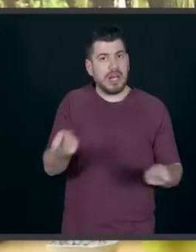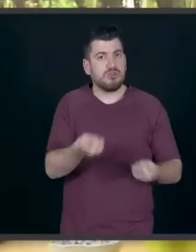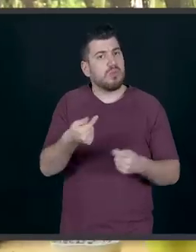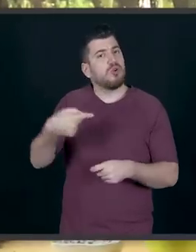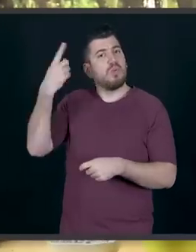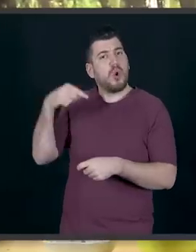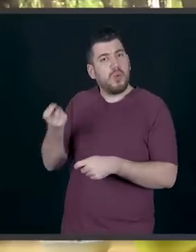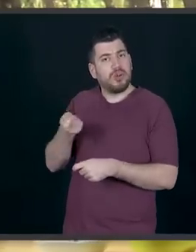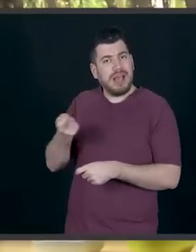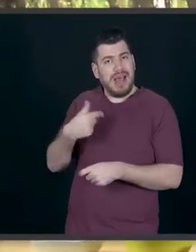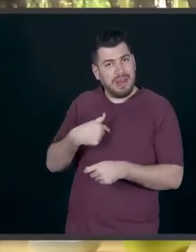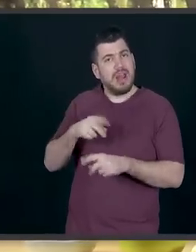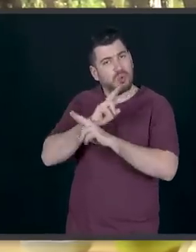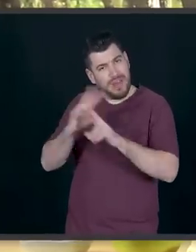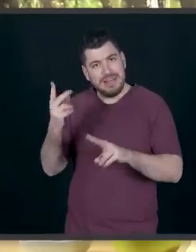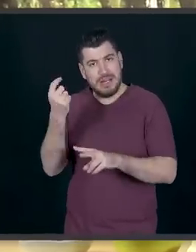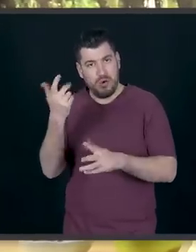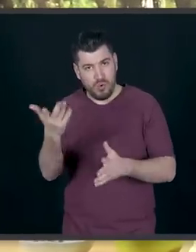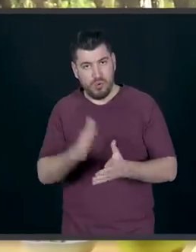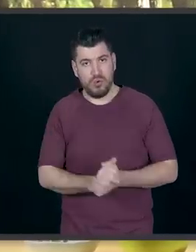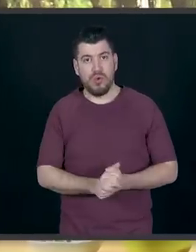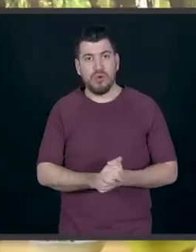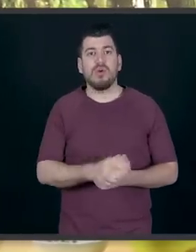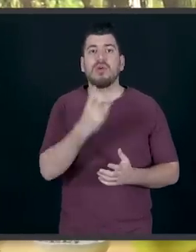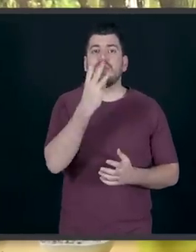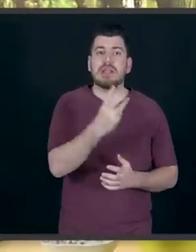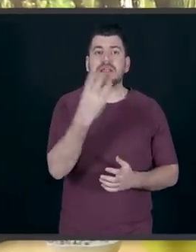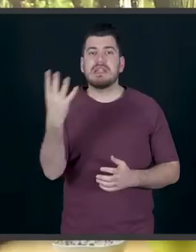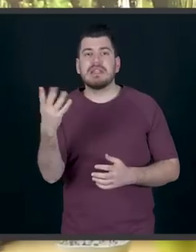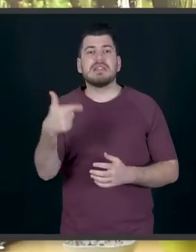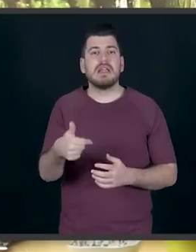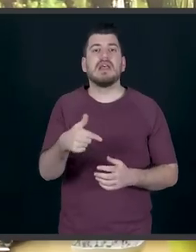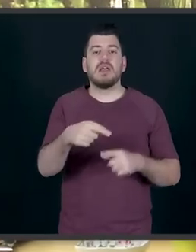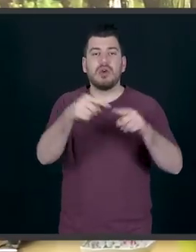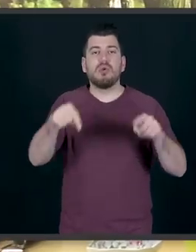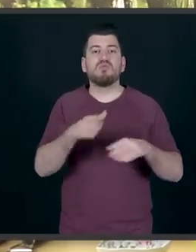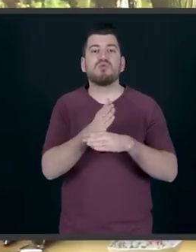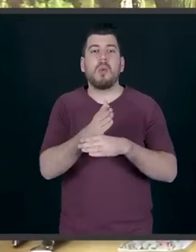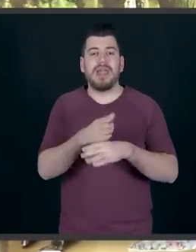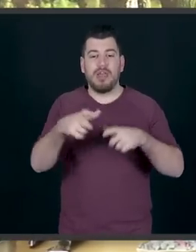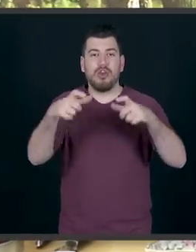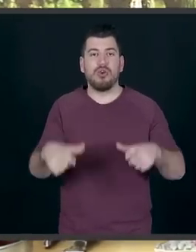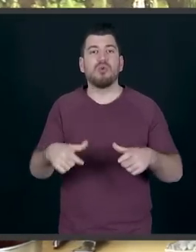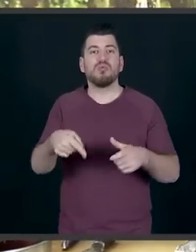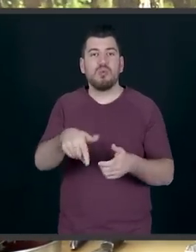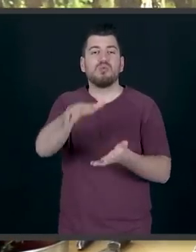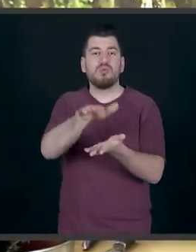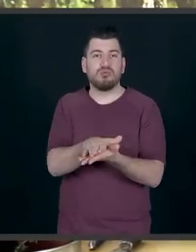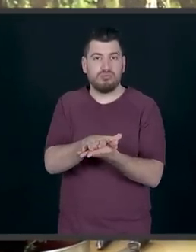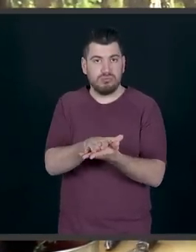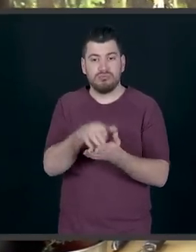ίδιο που κάναμε πριν το κοτόπουλα, να το καθαρίσετε λίγο. 3-4 φέτες ψωμάκι του τοστ, τις κόβουμε όσο πιο τετράγωνα γίνεται.